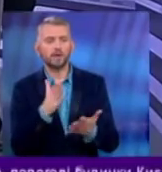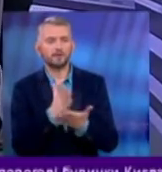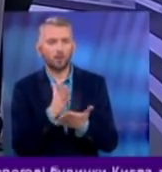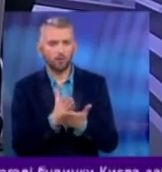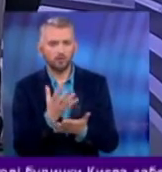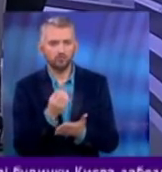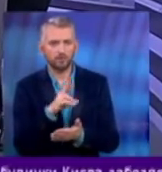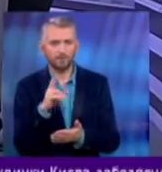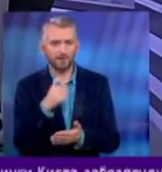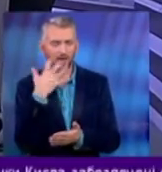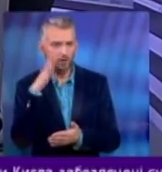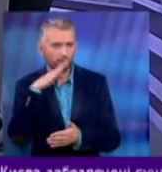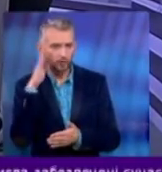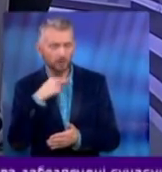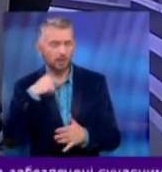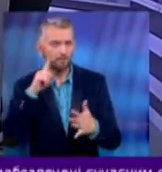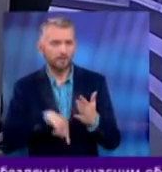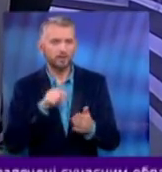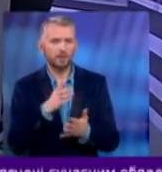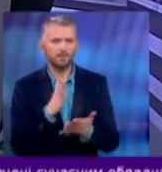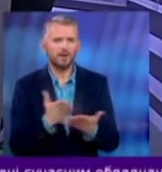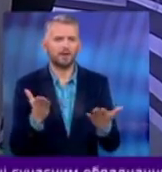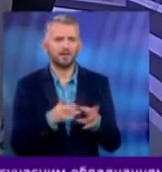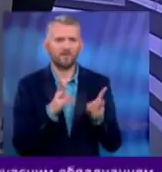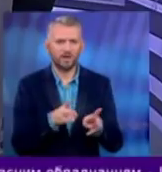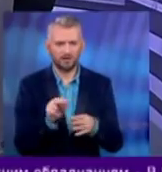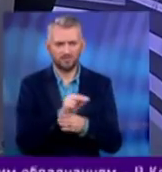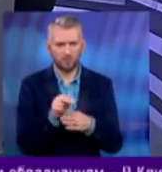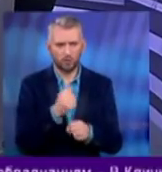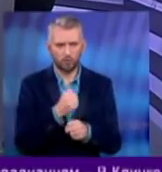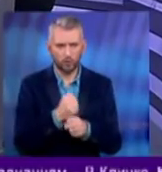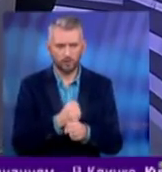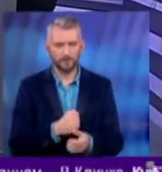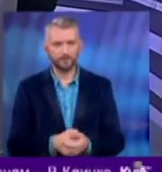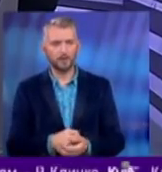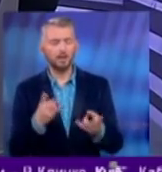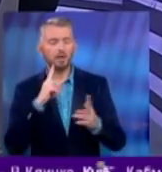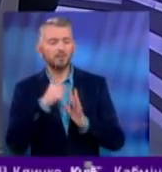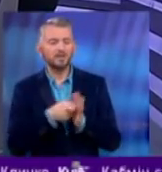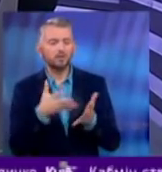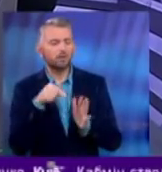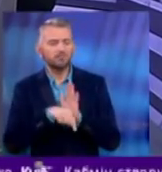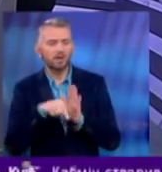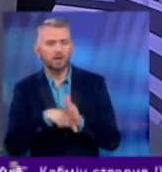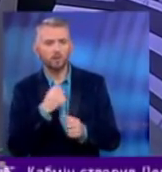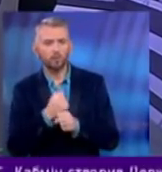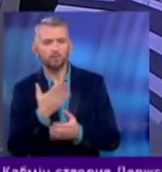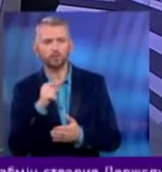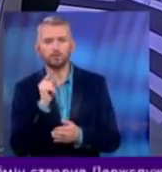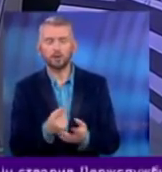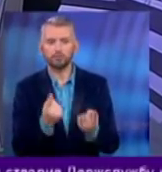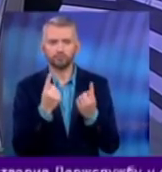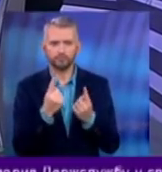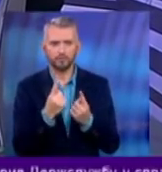ще без гарячого водопостачання, я впевнений, що там є якісь аварійні роботи. Тобто, і треба з'ясувати характер цих робіт, можливо, там якесь